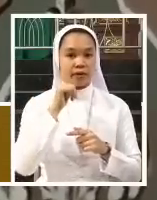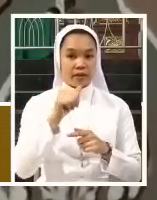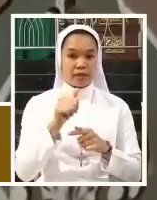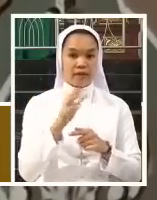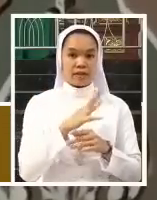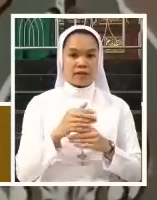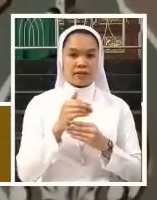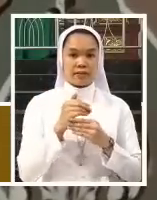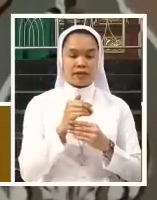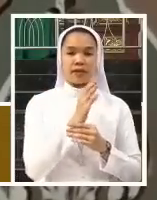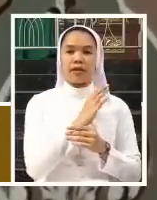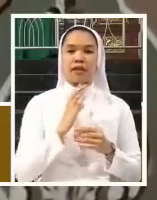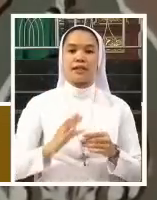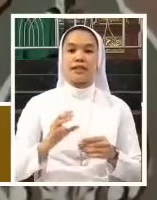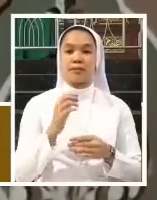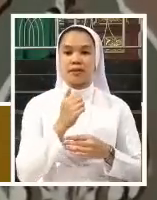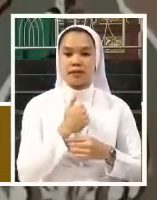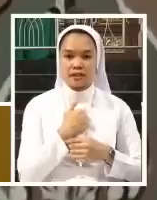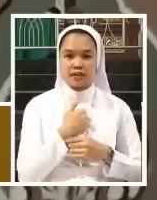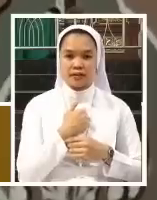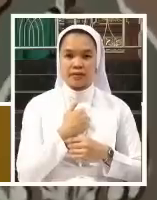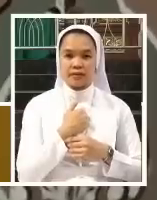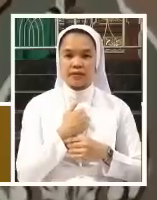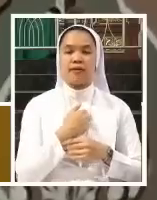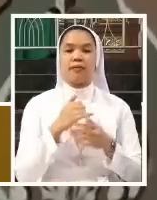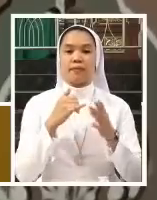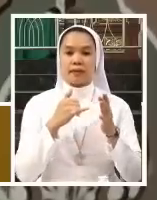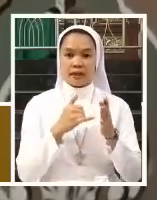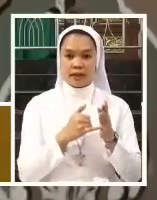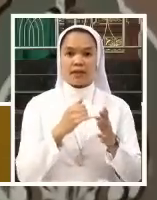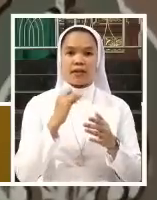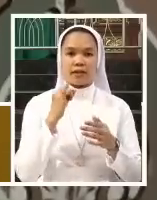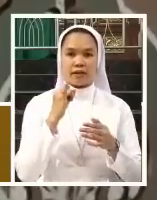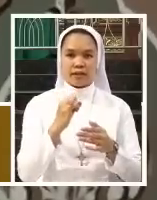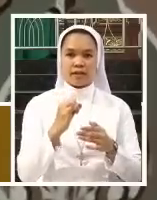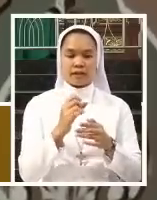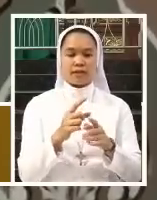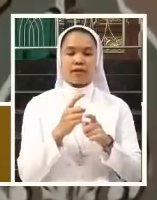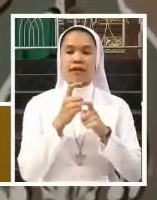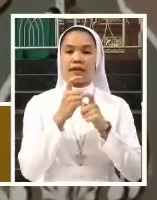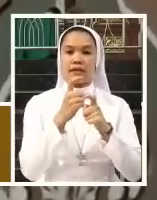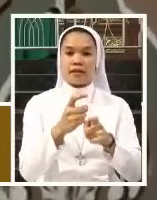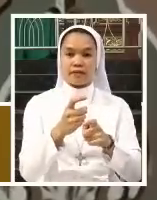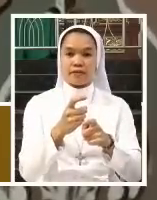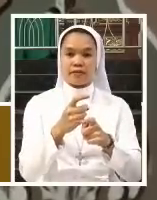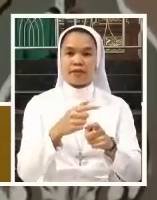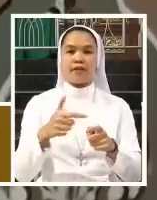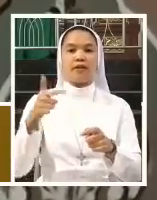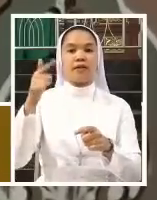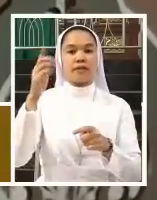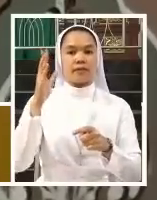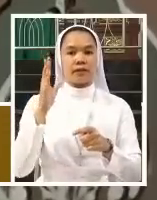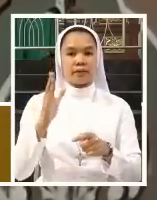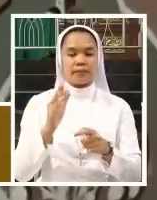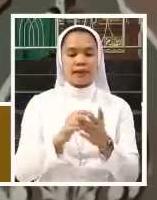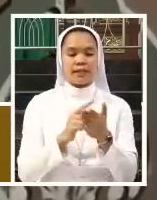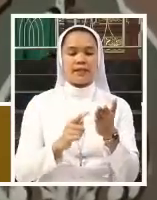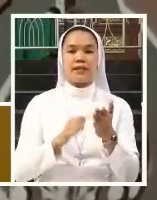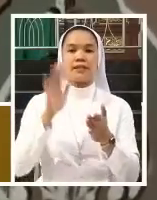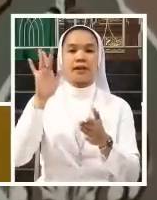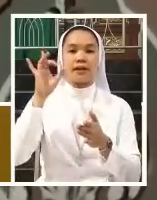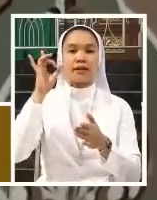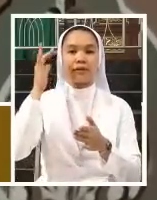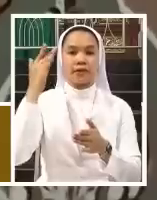upon himself. It is the gift from God. Sarong balaog kang